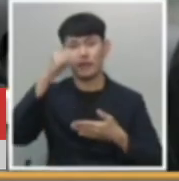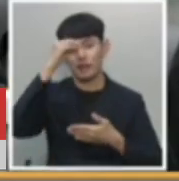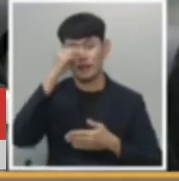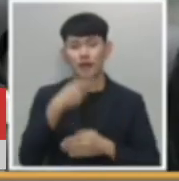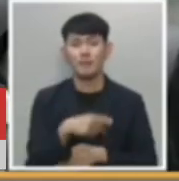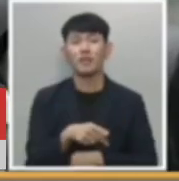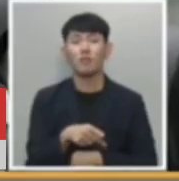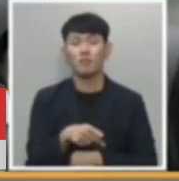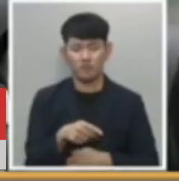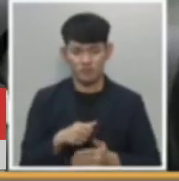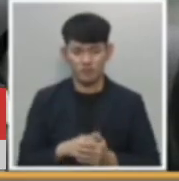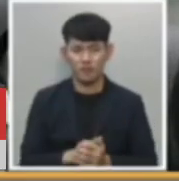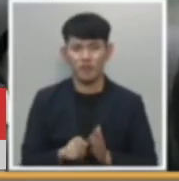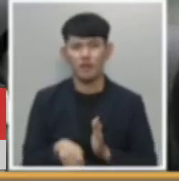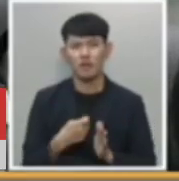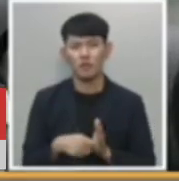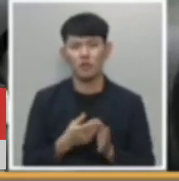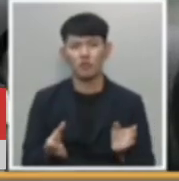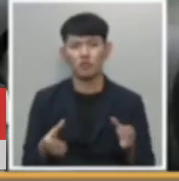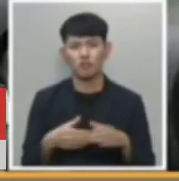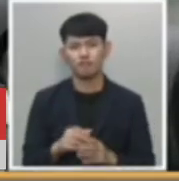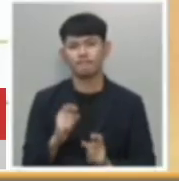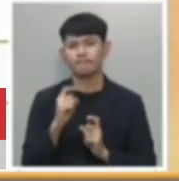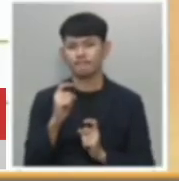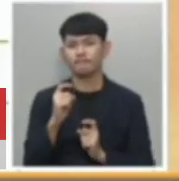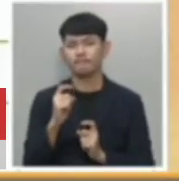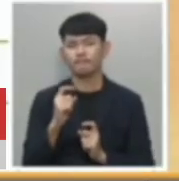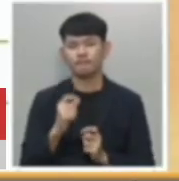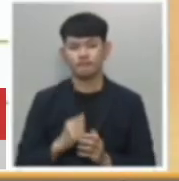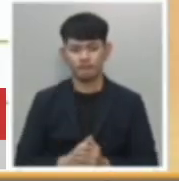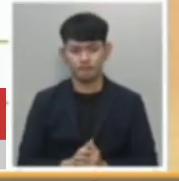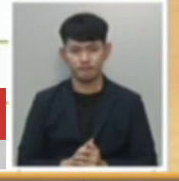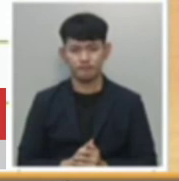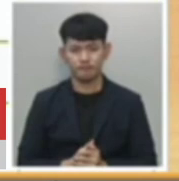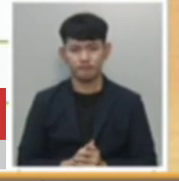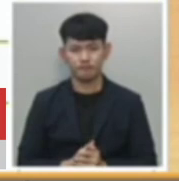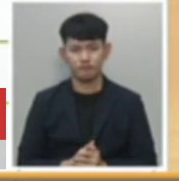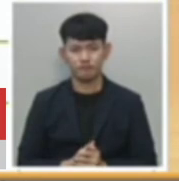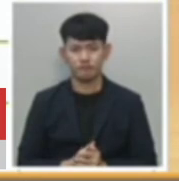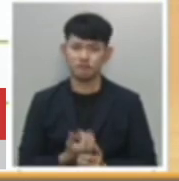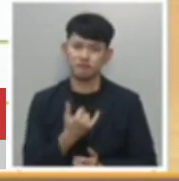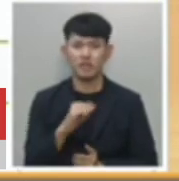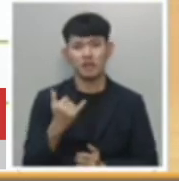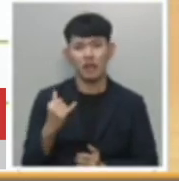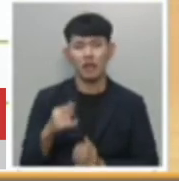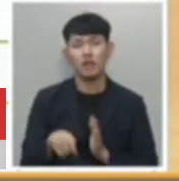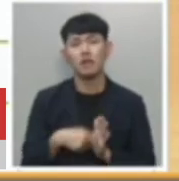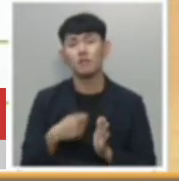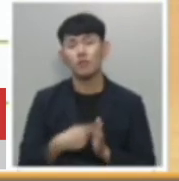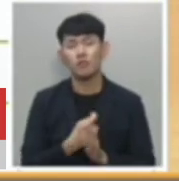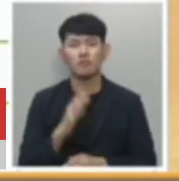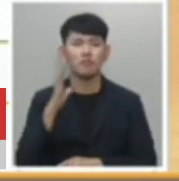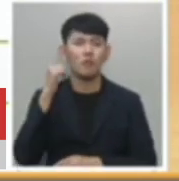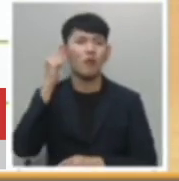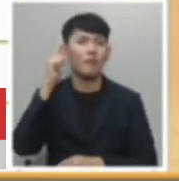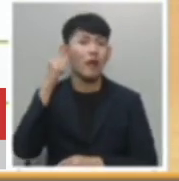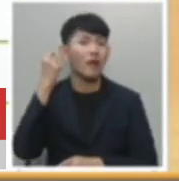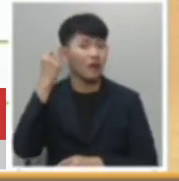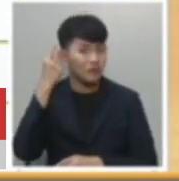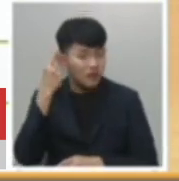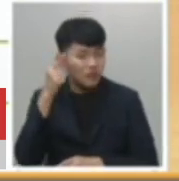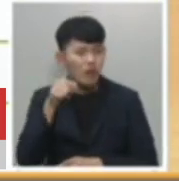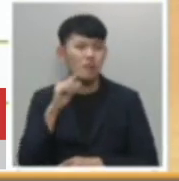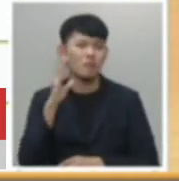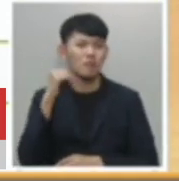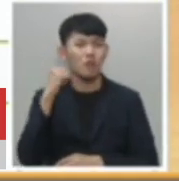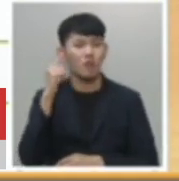านะครับเพราะว่าเป็นนักเรียนกลุ่มเสี่ยงนะครับเพราะว่าผู้ปกครองท่านเข้าใจภาวะเศรษฐกิจนี้แล้วผู้ปกครอง